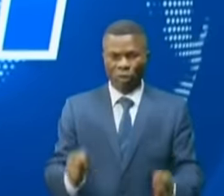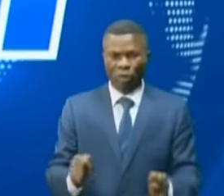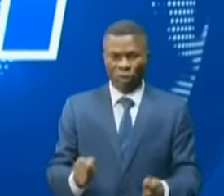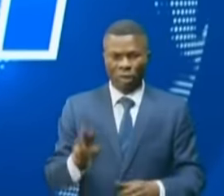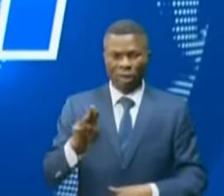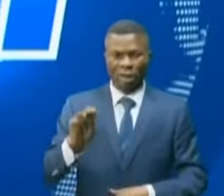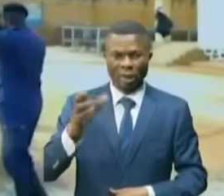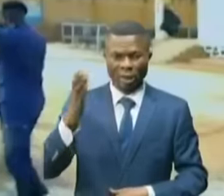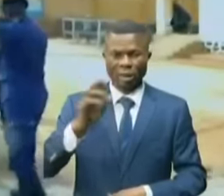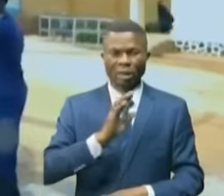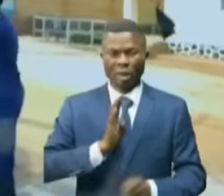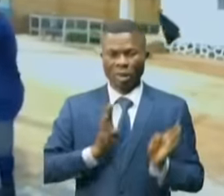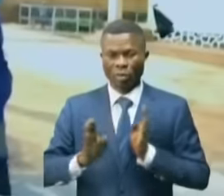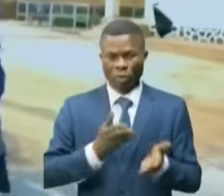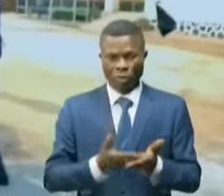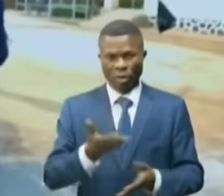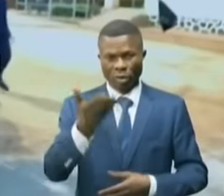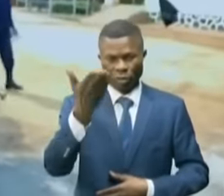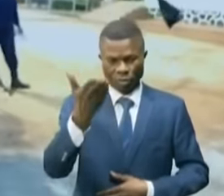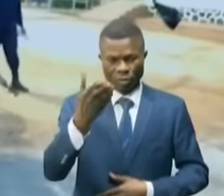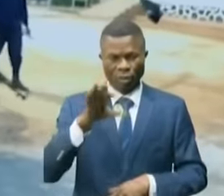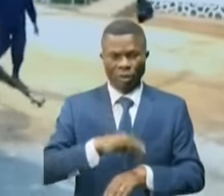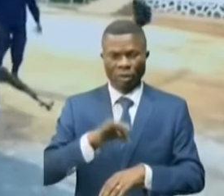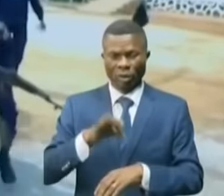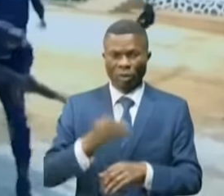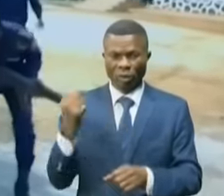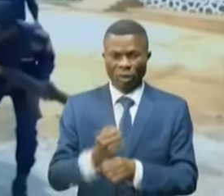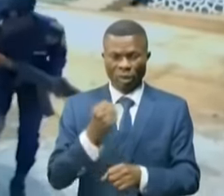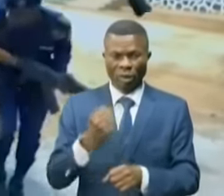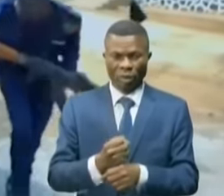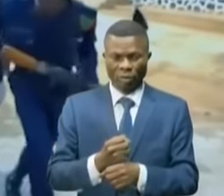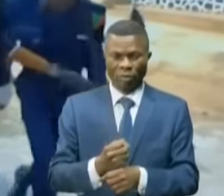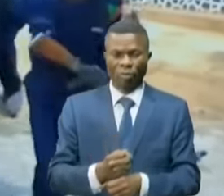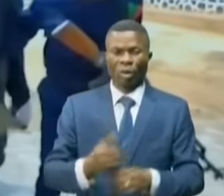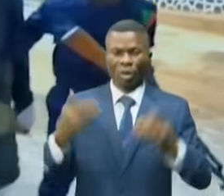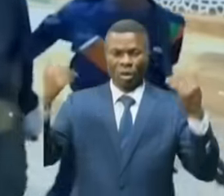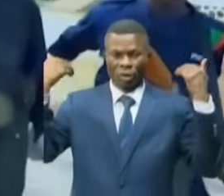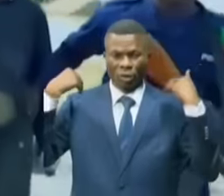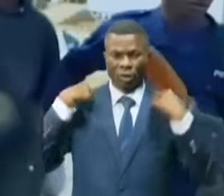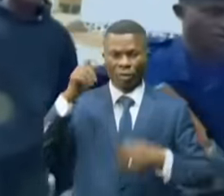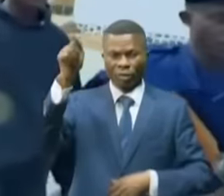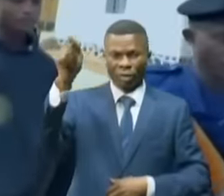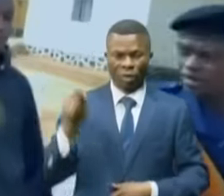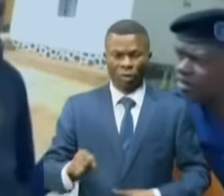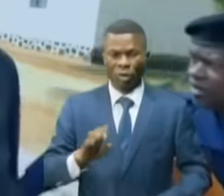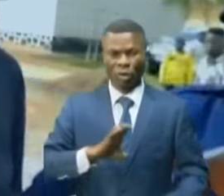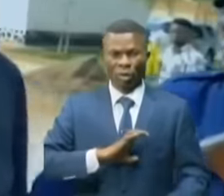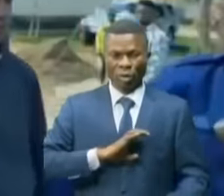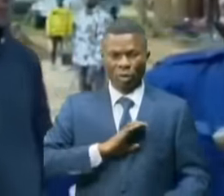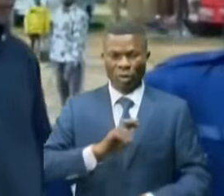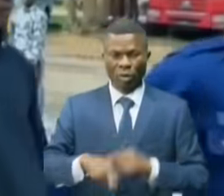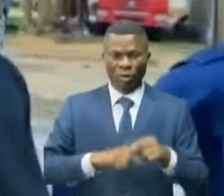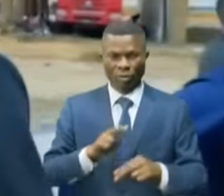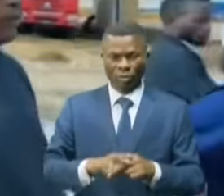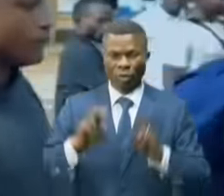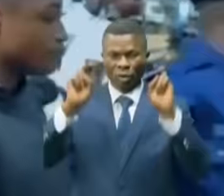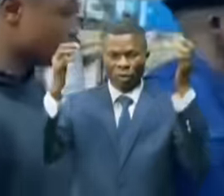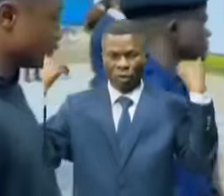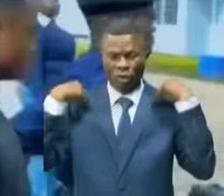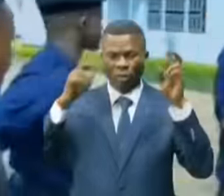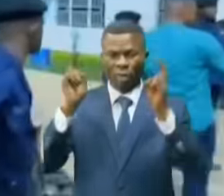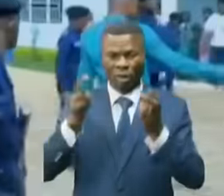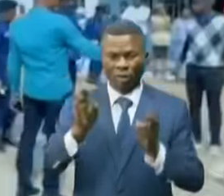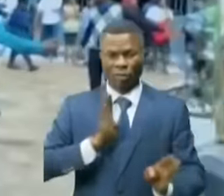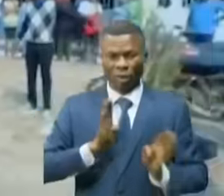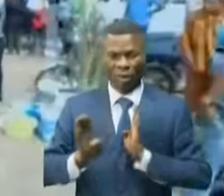Selemani. C'est grâce à une opération menée par le commissariat urbain sous la coordination du maire de Bounia